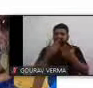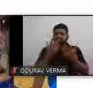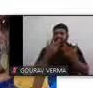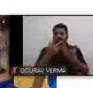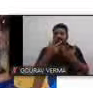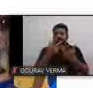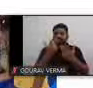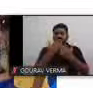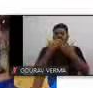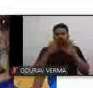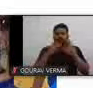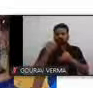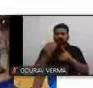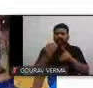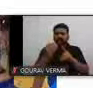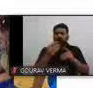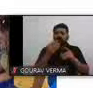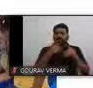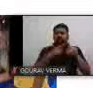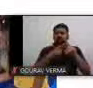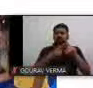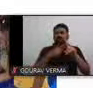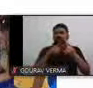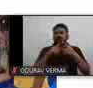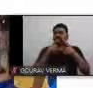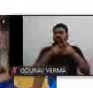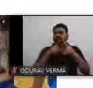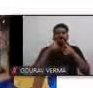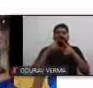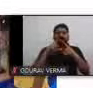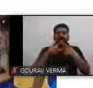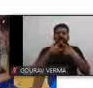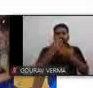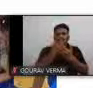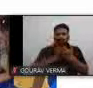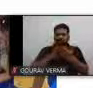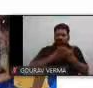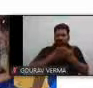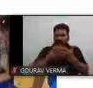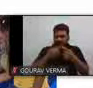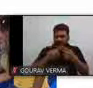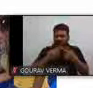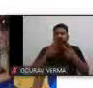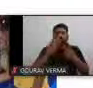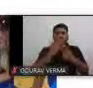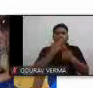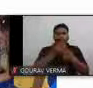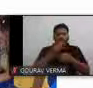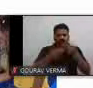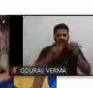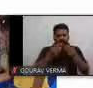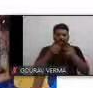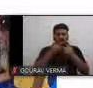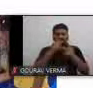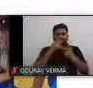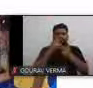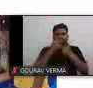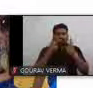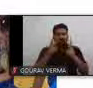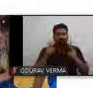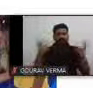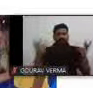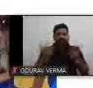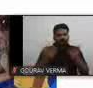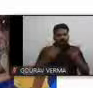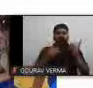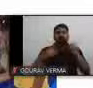के पास टेक्सचर टैक्टाइल भी दे सकते हैं, आप कलर भी दे सकते हैं, इस हिसाब से डिस्क्रिमिनेशन कैसे करते हैं विल